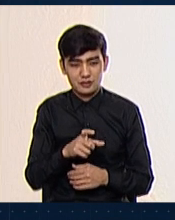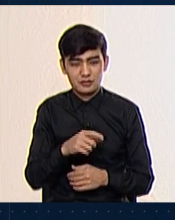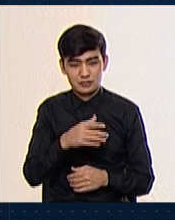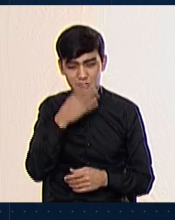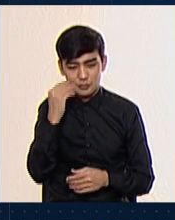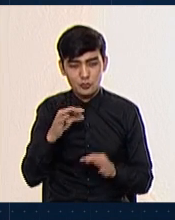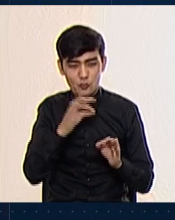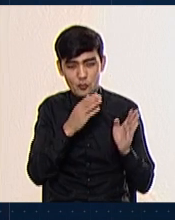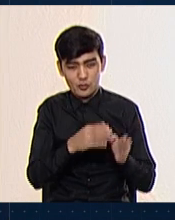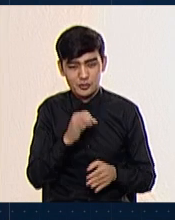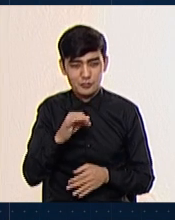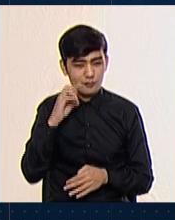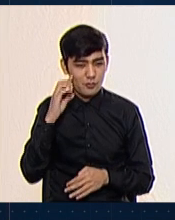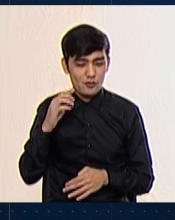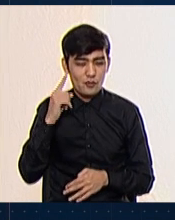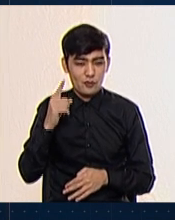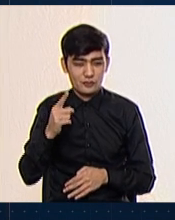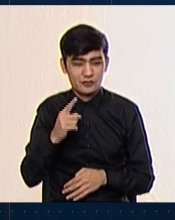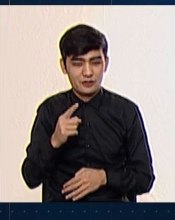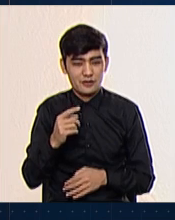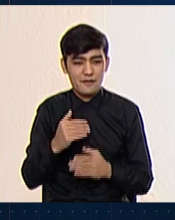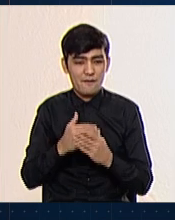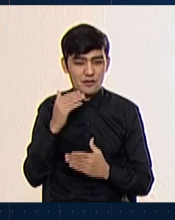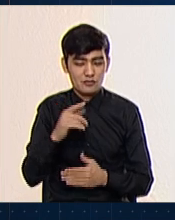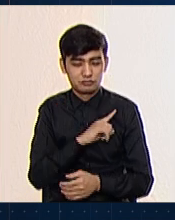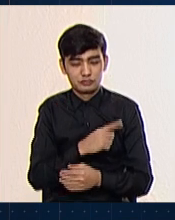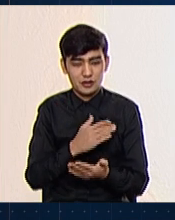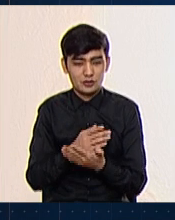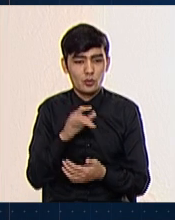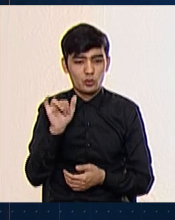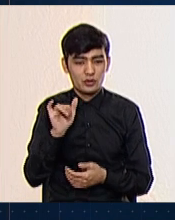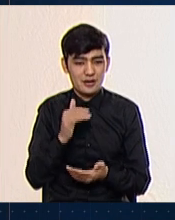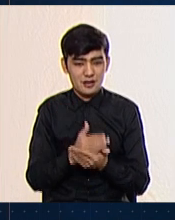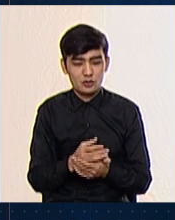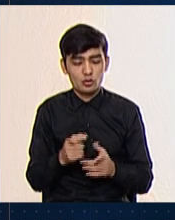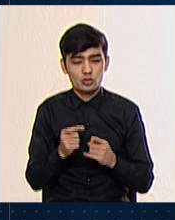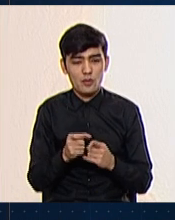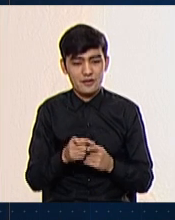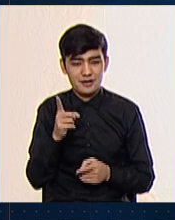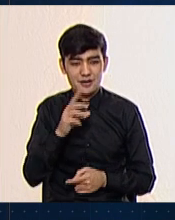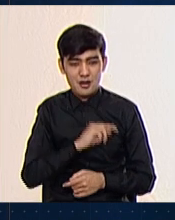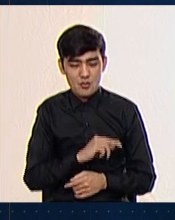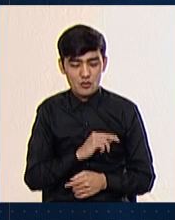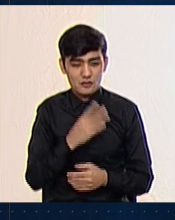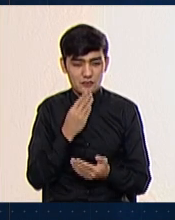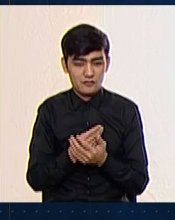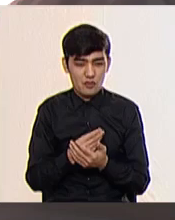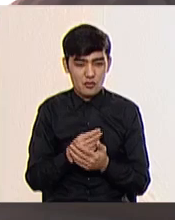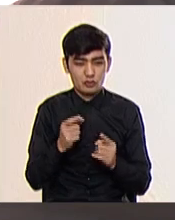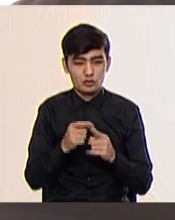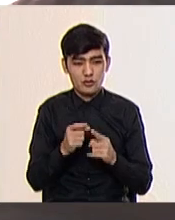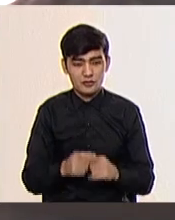забыла, что Бог, он всемогущий. И у него есть слово, и он работает по слову